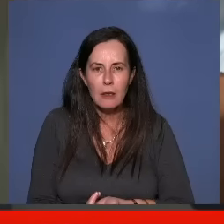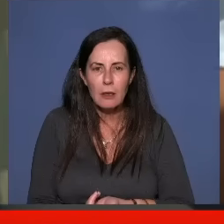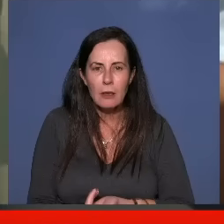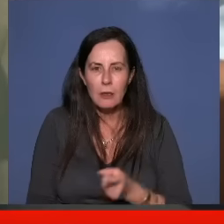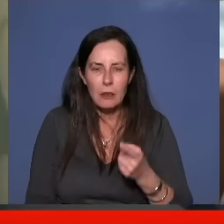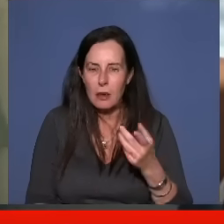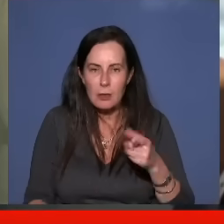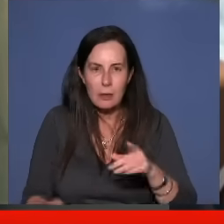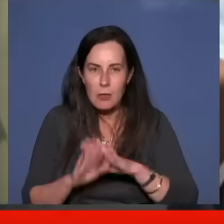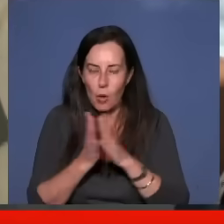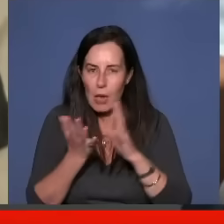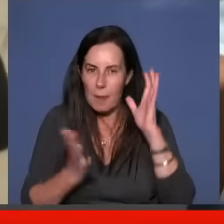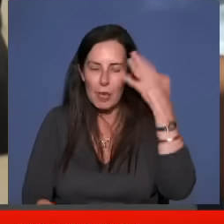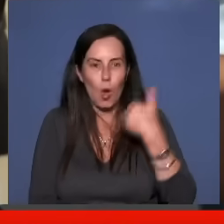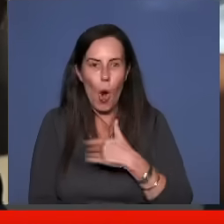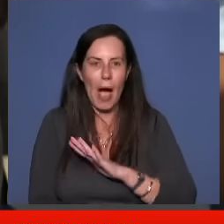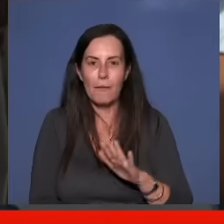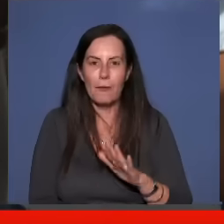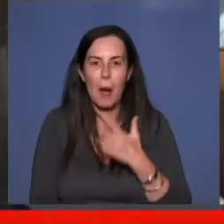כאילו, לא יודע, זה היה מטורף. אמרתי...